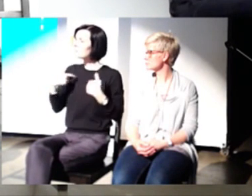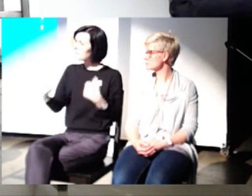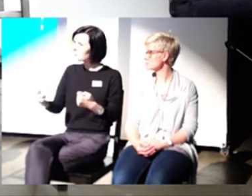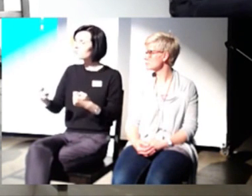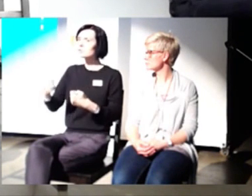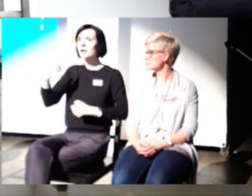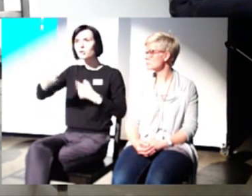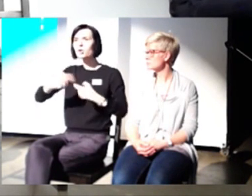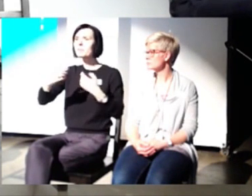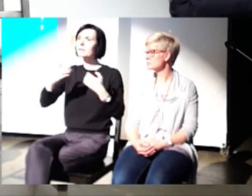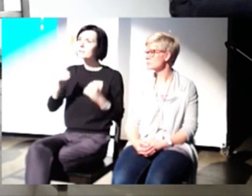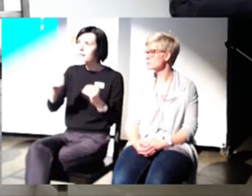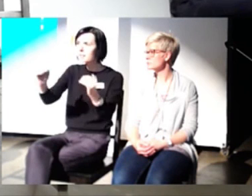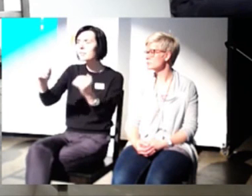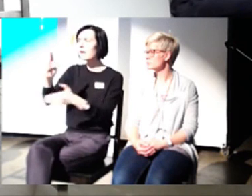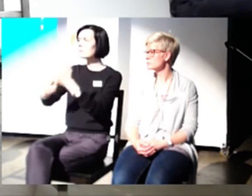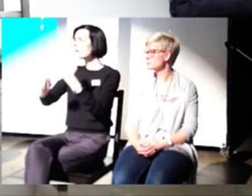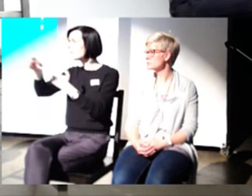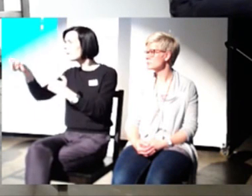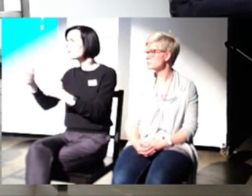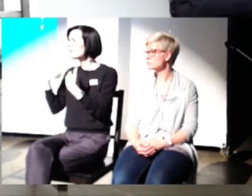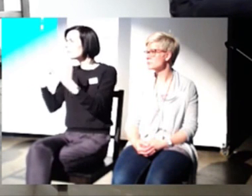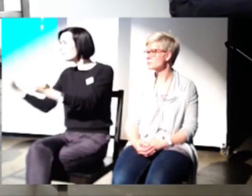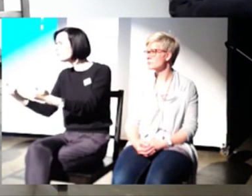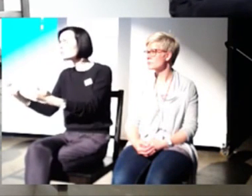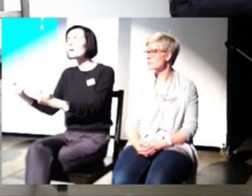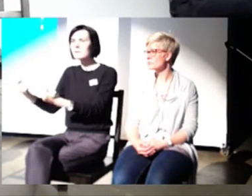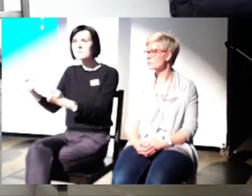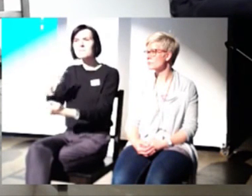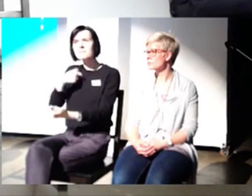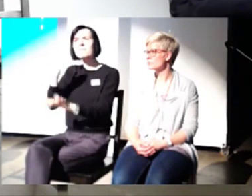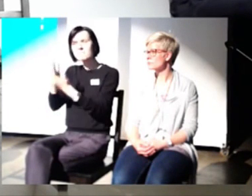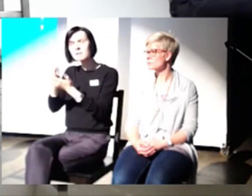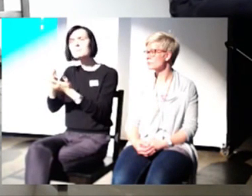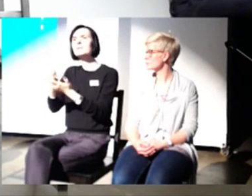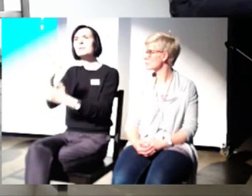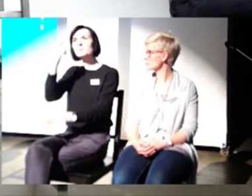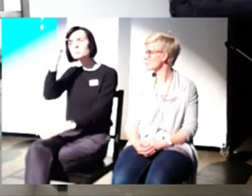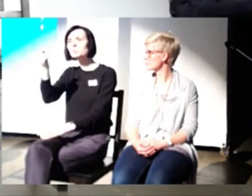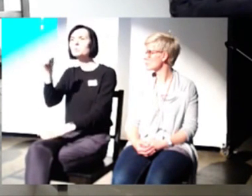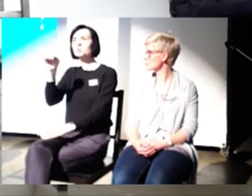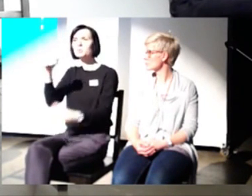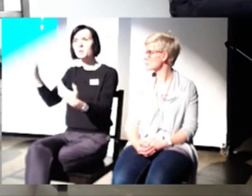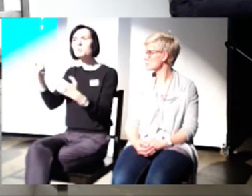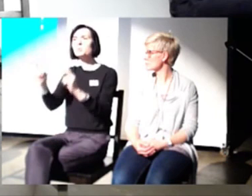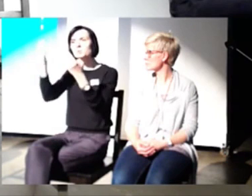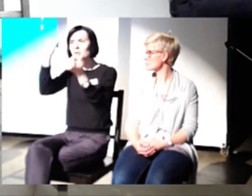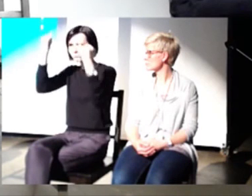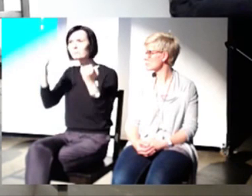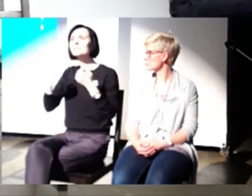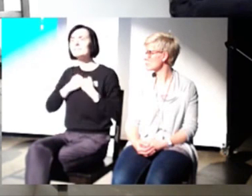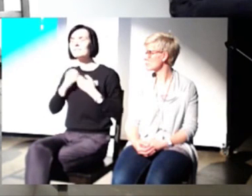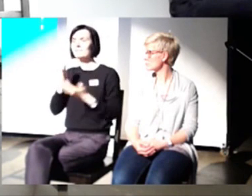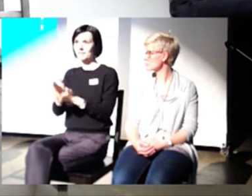joilla on kiinnostusta. Mä oon ihan varma, että tästä niinku aukeaa uusia väyliä. Ja nyt tosiaan